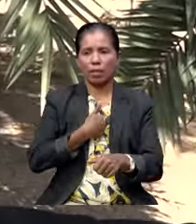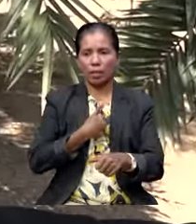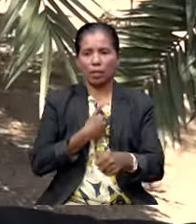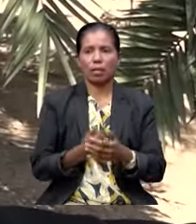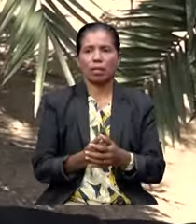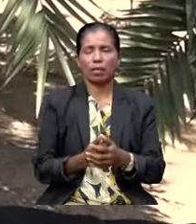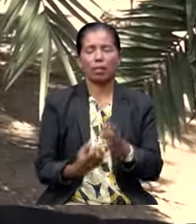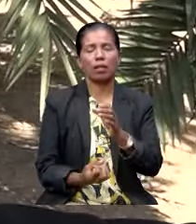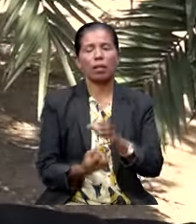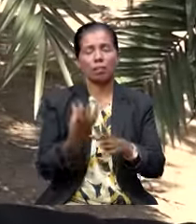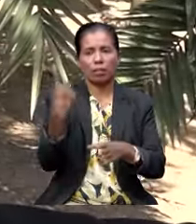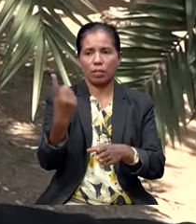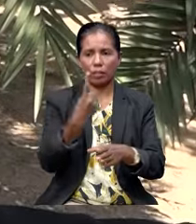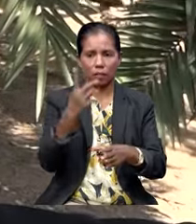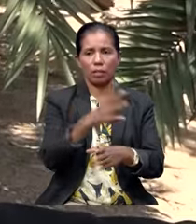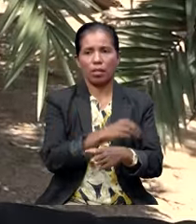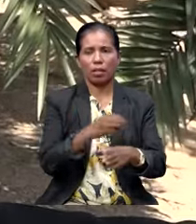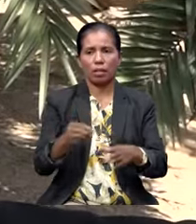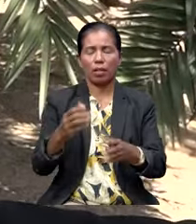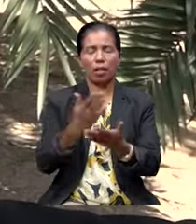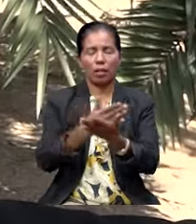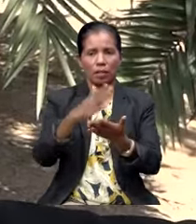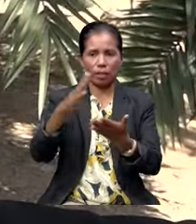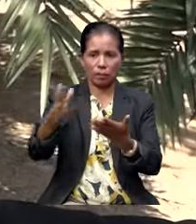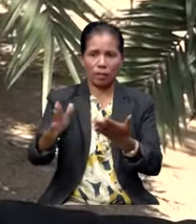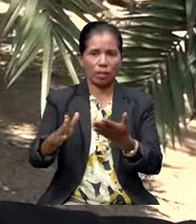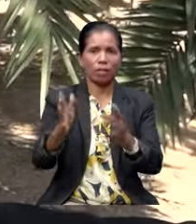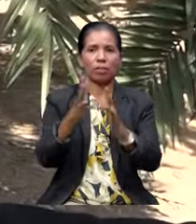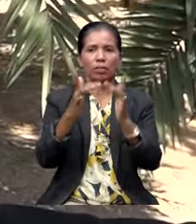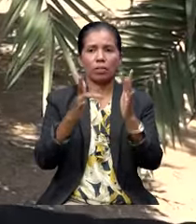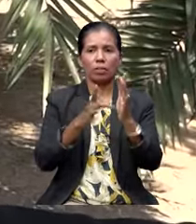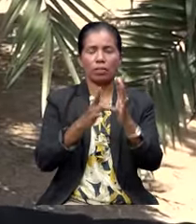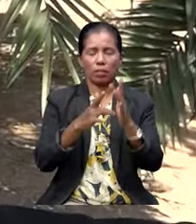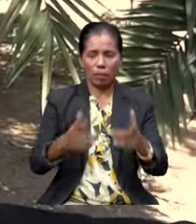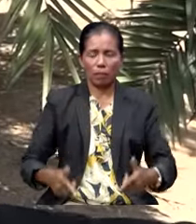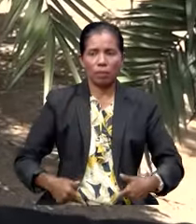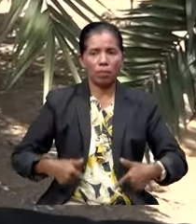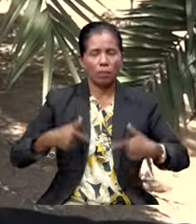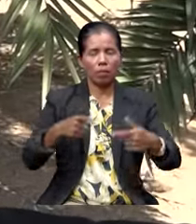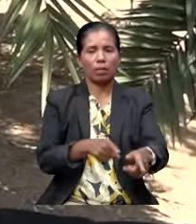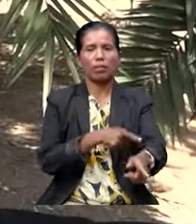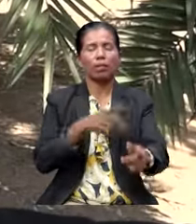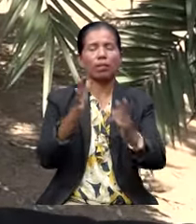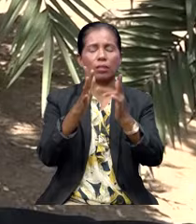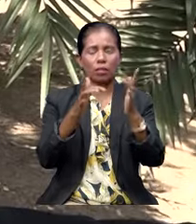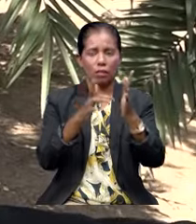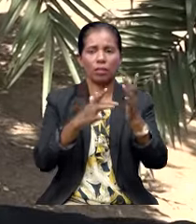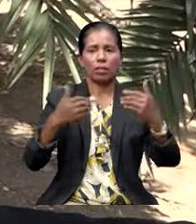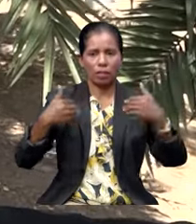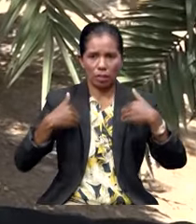atu haburas de atu nune haklake kata Kristu dene moris nanis ona. Kristu dene iha nanis